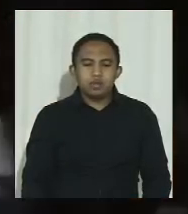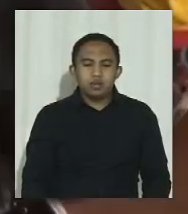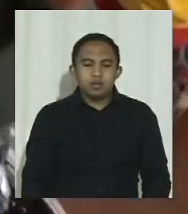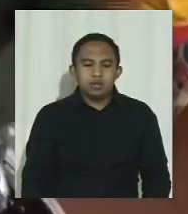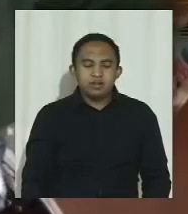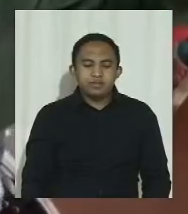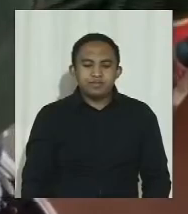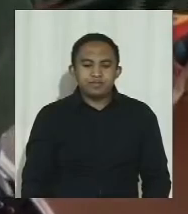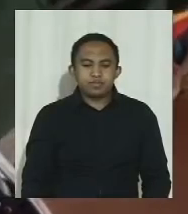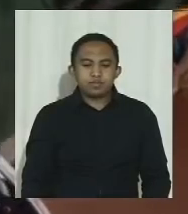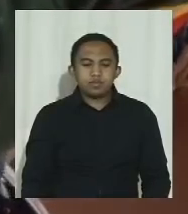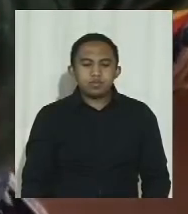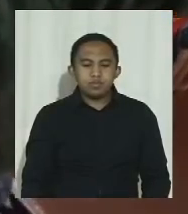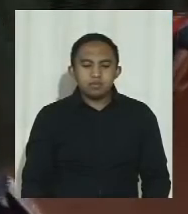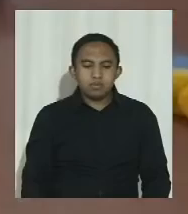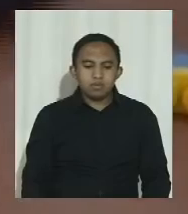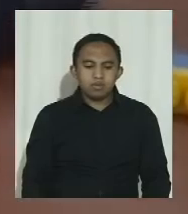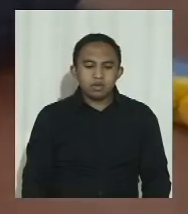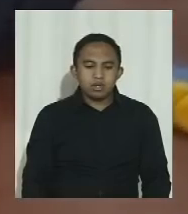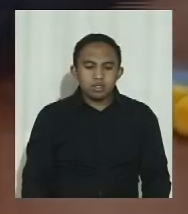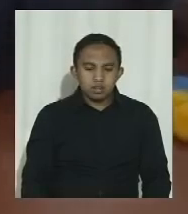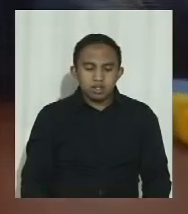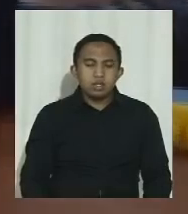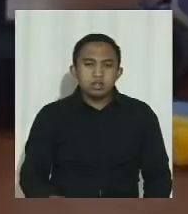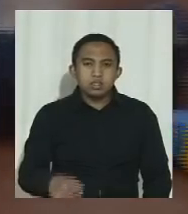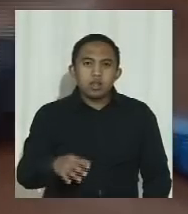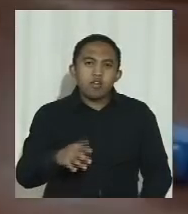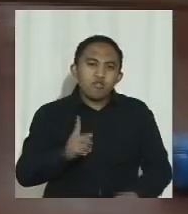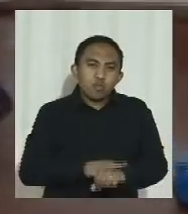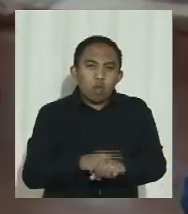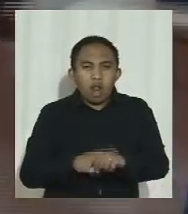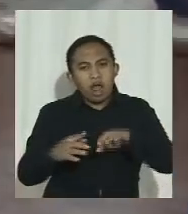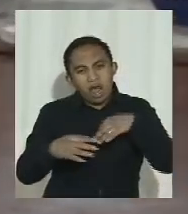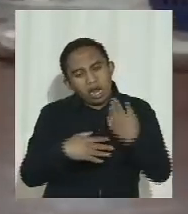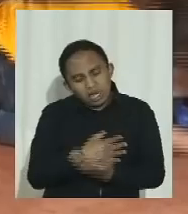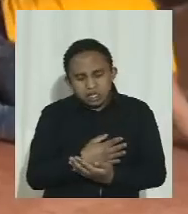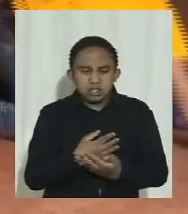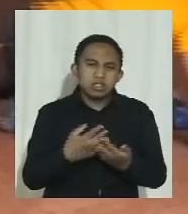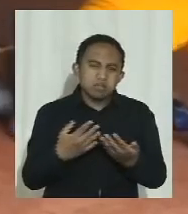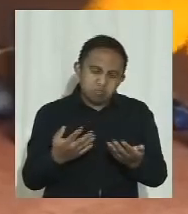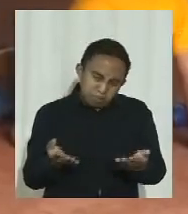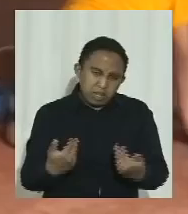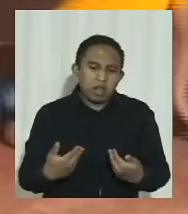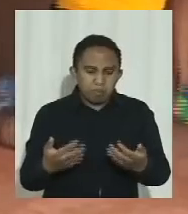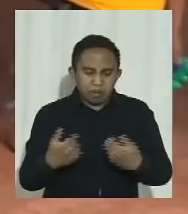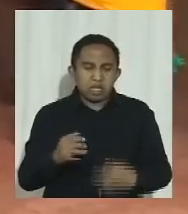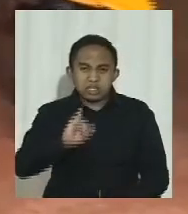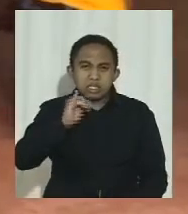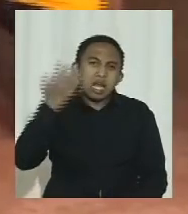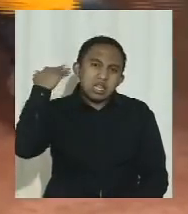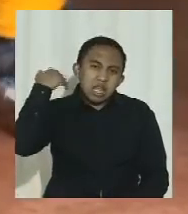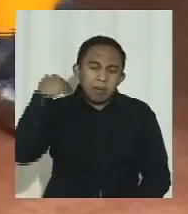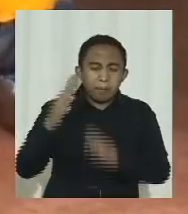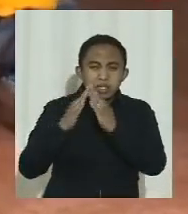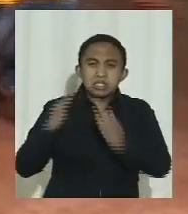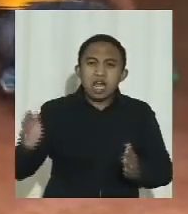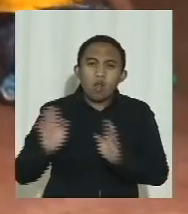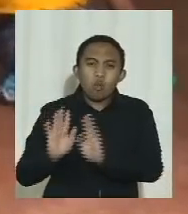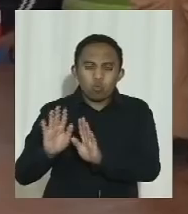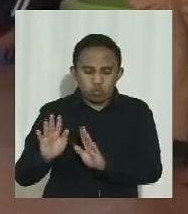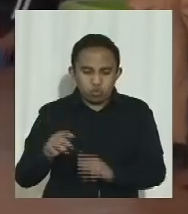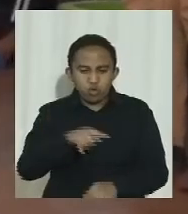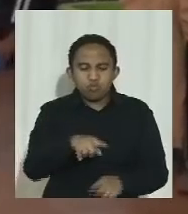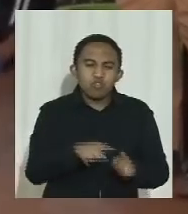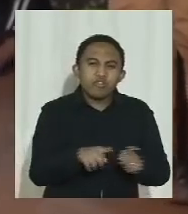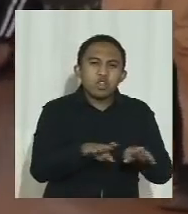Nosokajiana ho anisan'ireo sehatrasa ilaina amin'ny fotoana rehetra na servisy essentiel indrindra tao anatin'ny fiboana ny fitoerana mandray